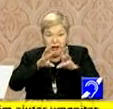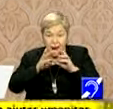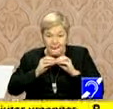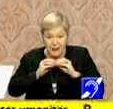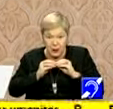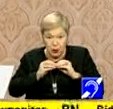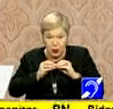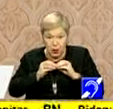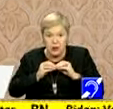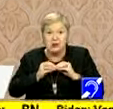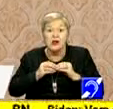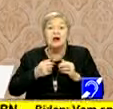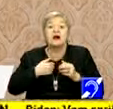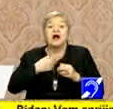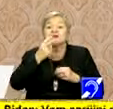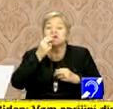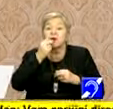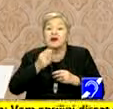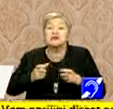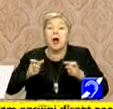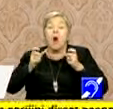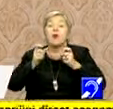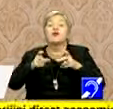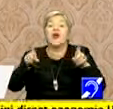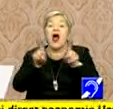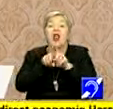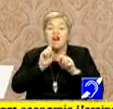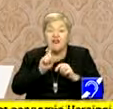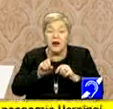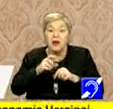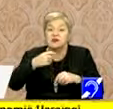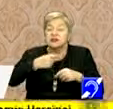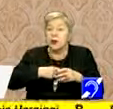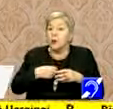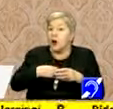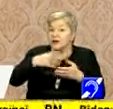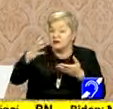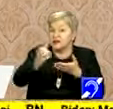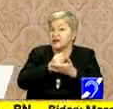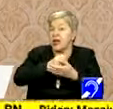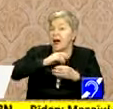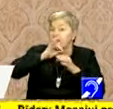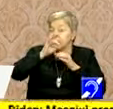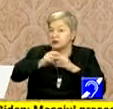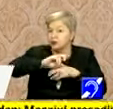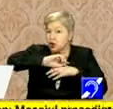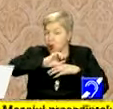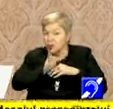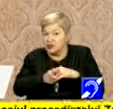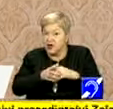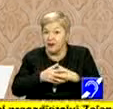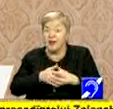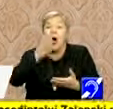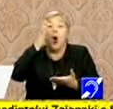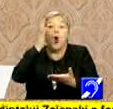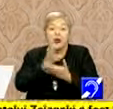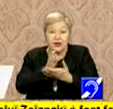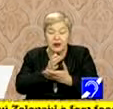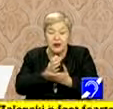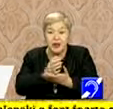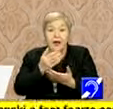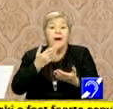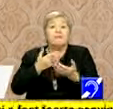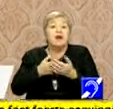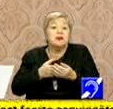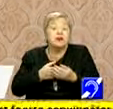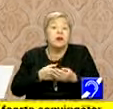o poziție categorică. Să putem adopta măsuri urgente, categorice, pentru a putea